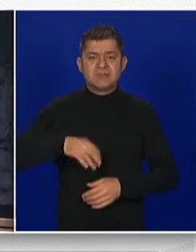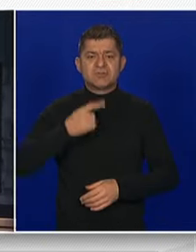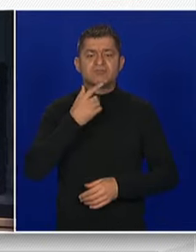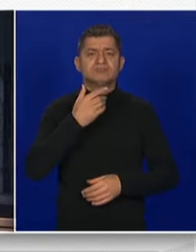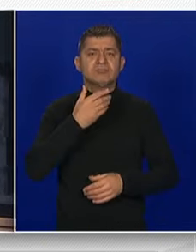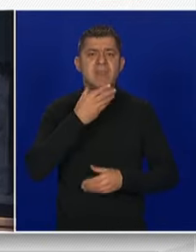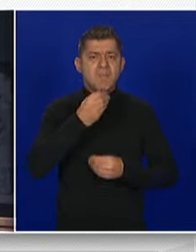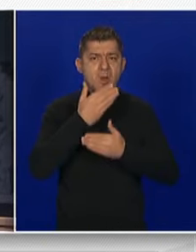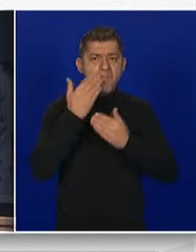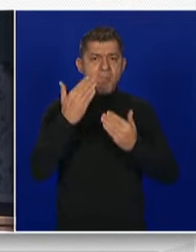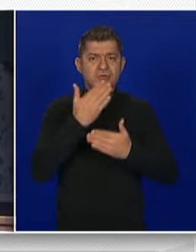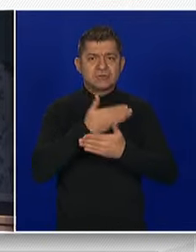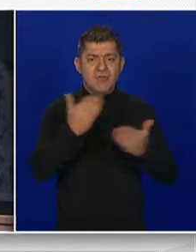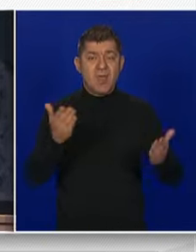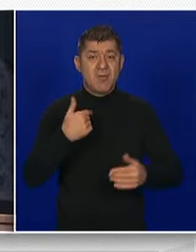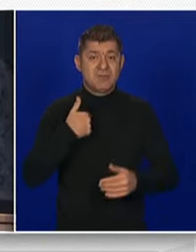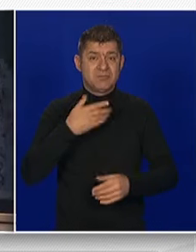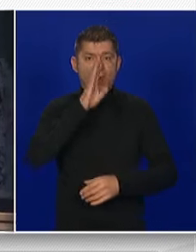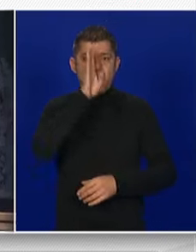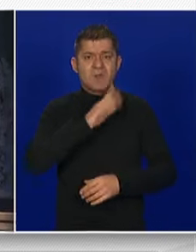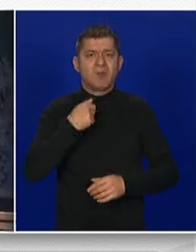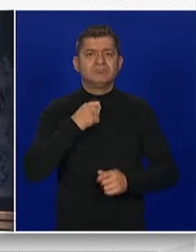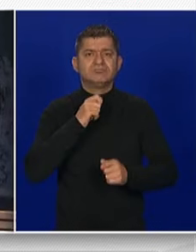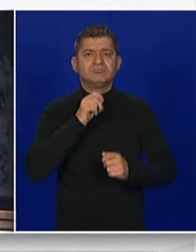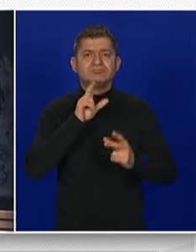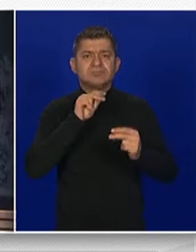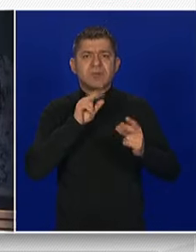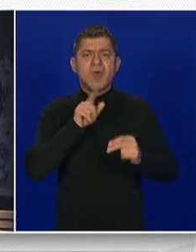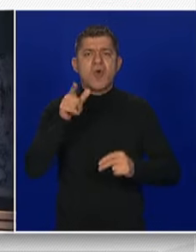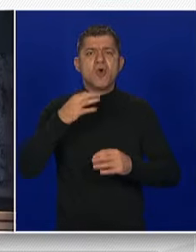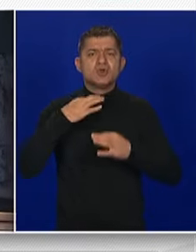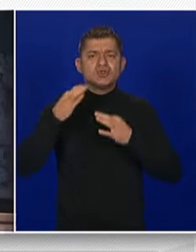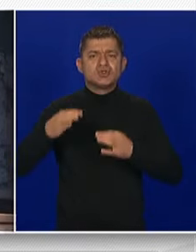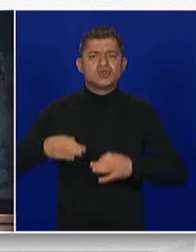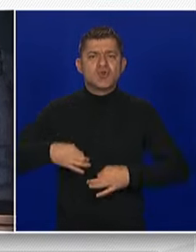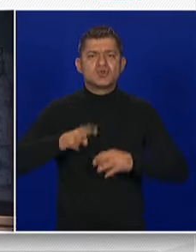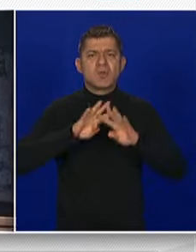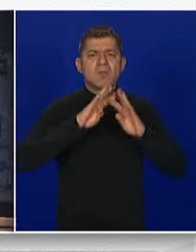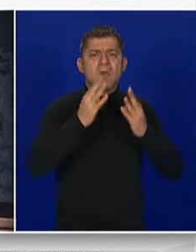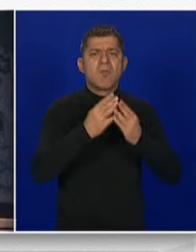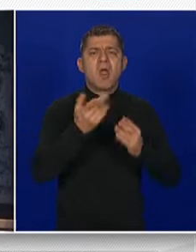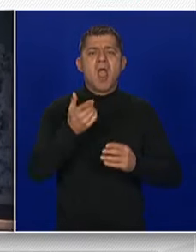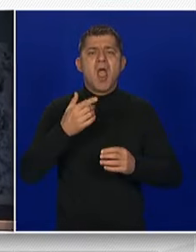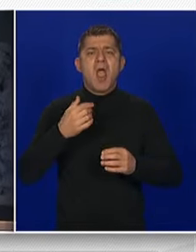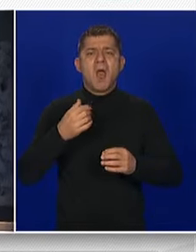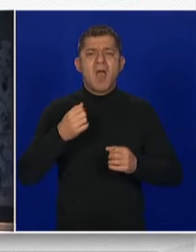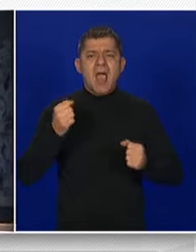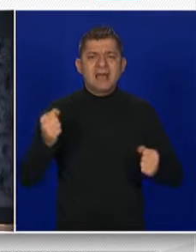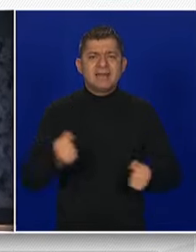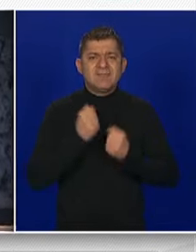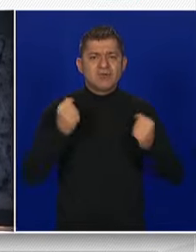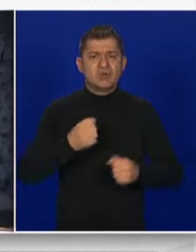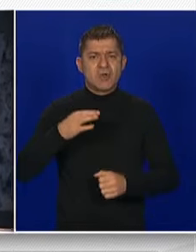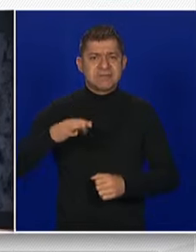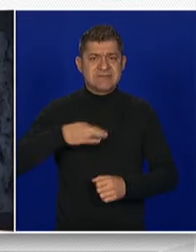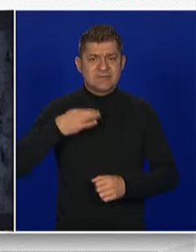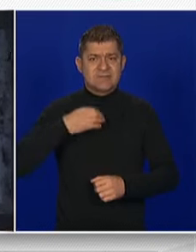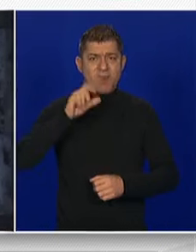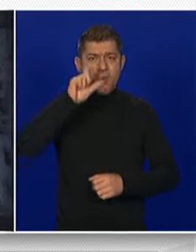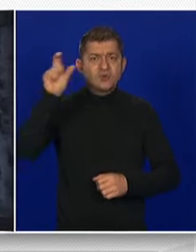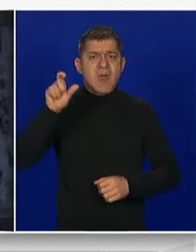Evo, kao što smo u ponedjeljak razgovarali o implementaciji stručno-konzilijarnih aktivnosti u zdravstvenim ustanovama koje